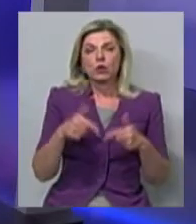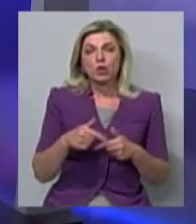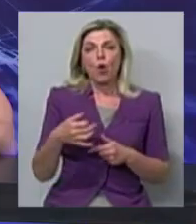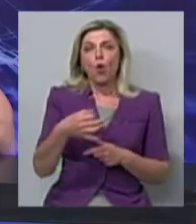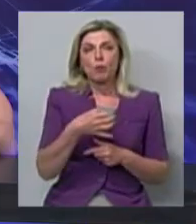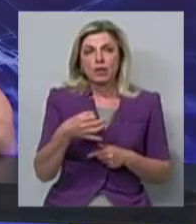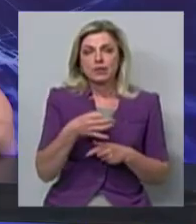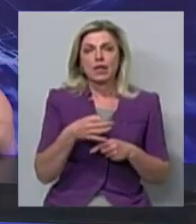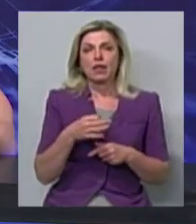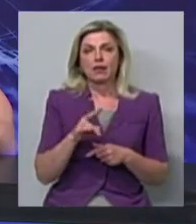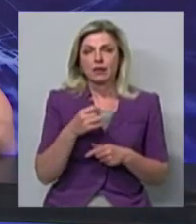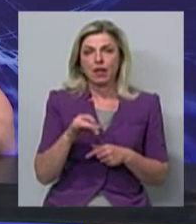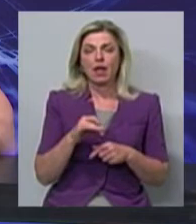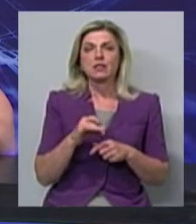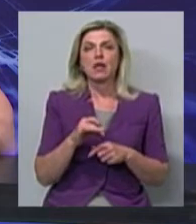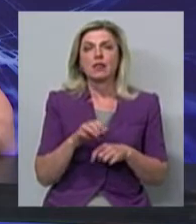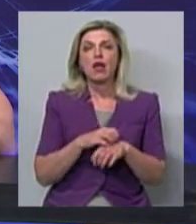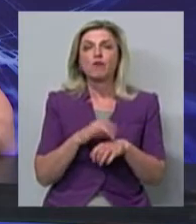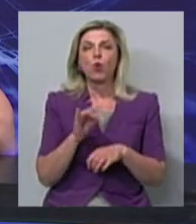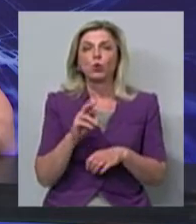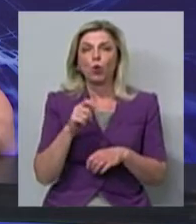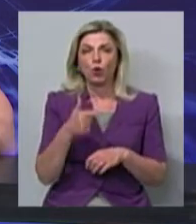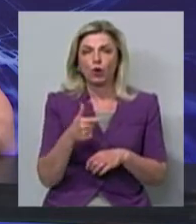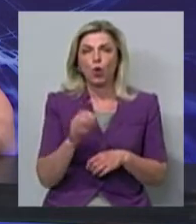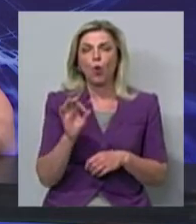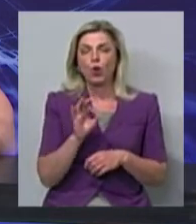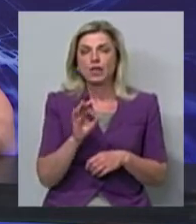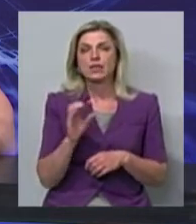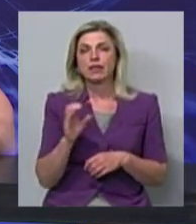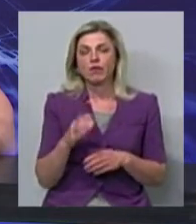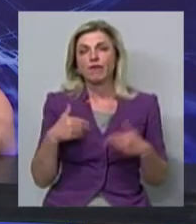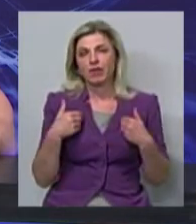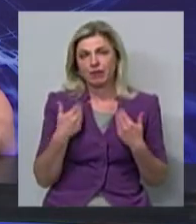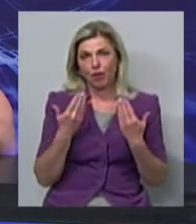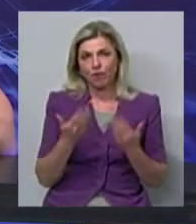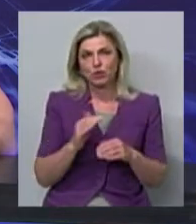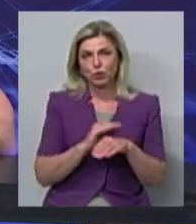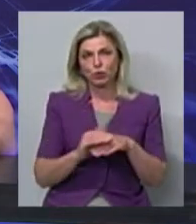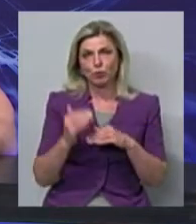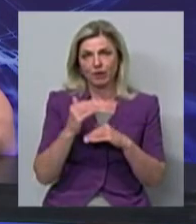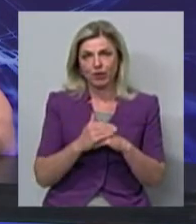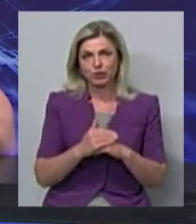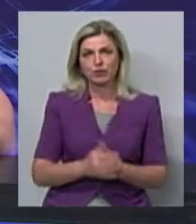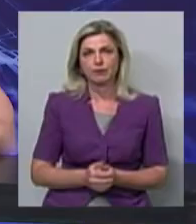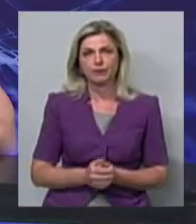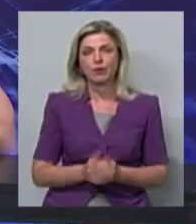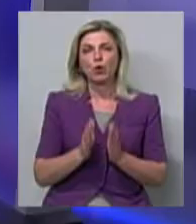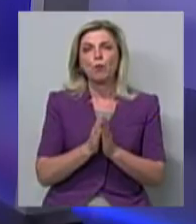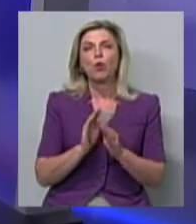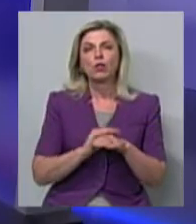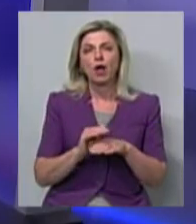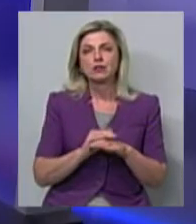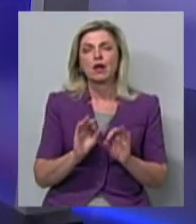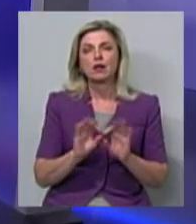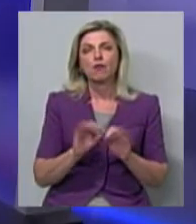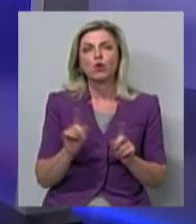невролог Ольга Сергєєва. Ольга Едуардівна, я вас вітаю в нашій студії. Добрий вечір. Добрий вечір. Будь ласка, скажіть нам, що